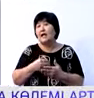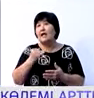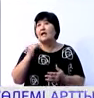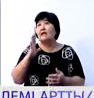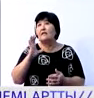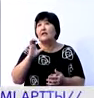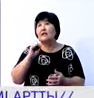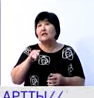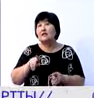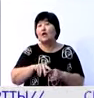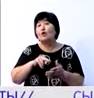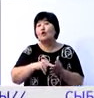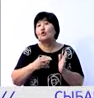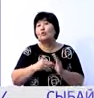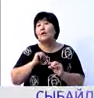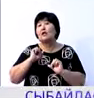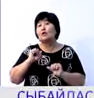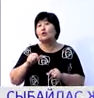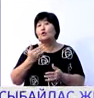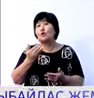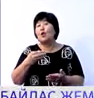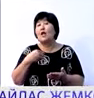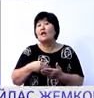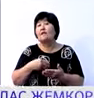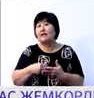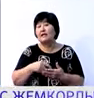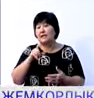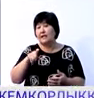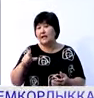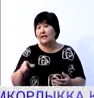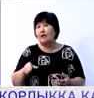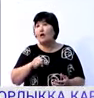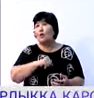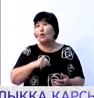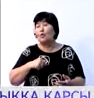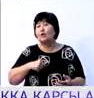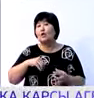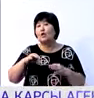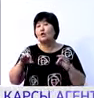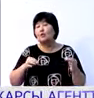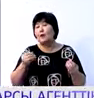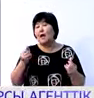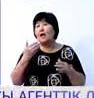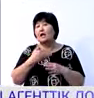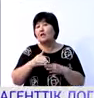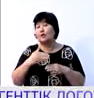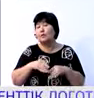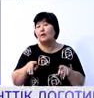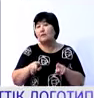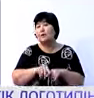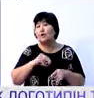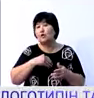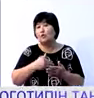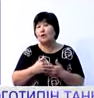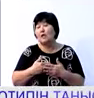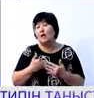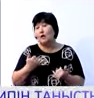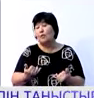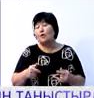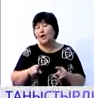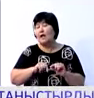бар. Он инвесторын алды өздері жобалар қорғап, сол инвесторлардан өзінің жобасына қаржы бөлуге бойынша жұмыс жасайды. Яғни олар